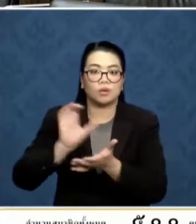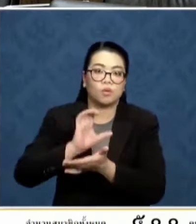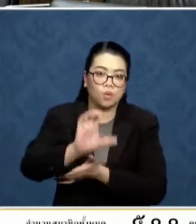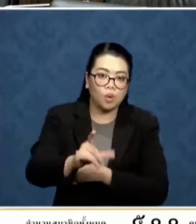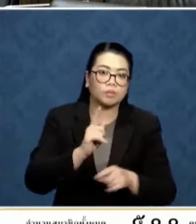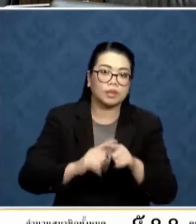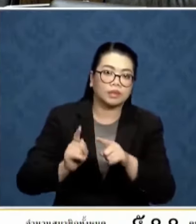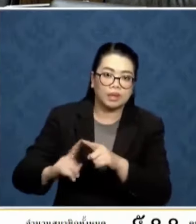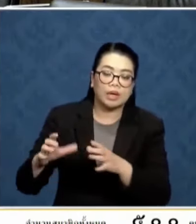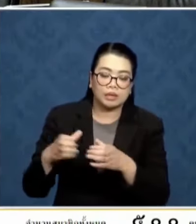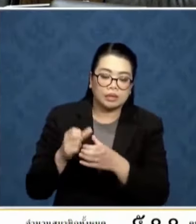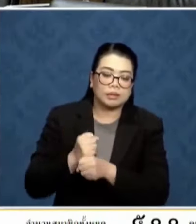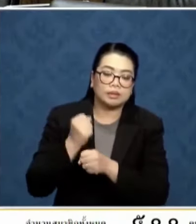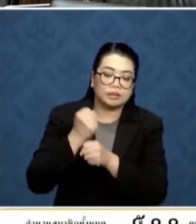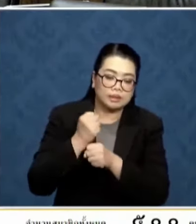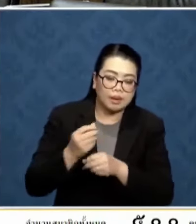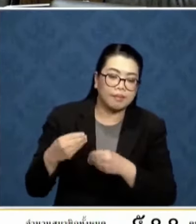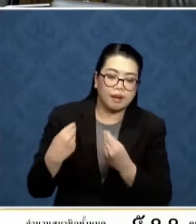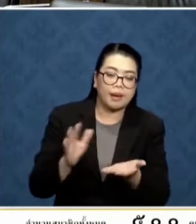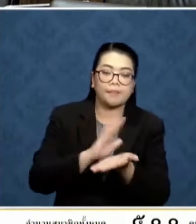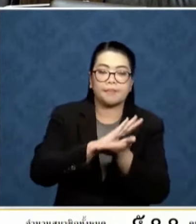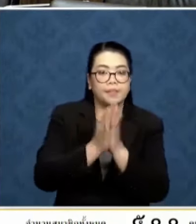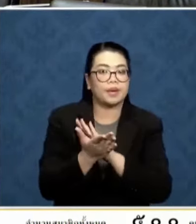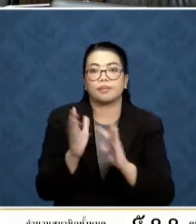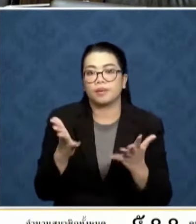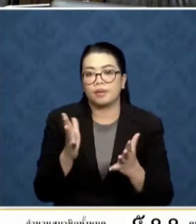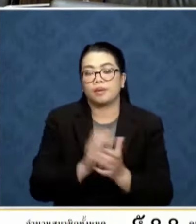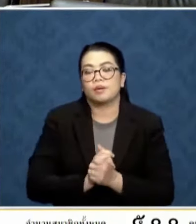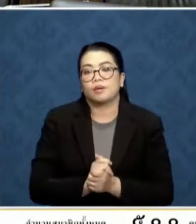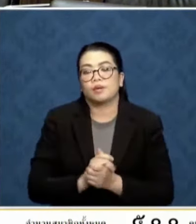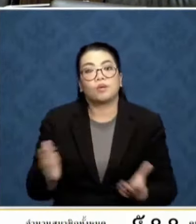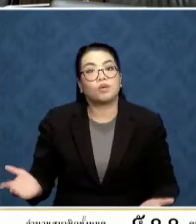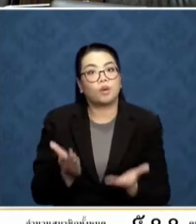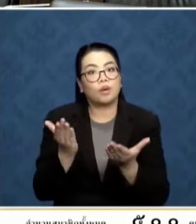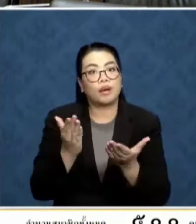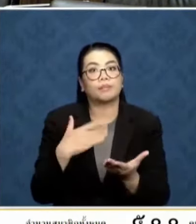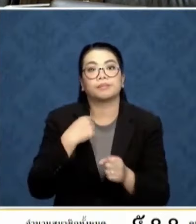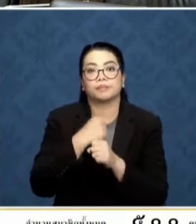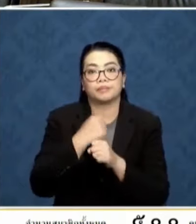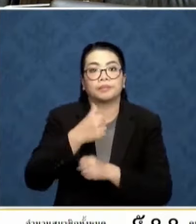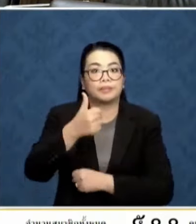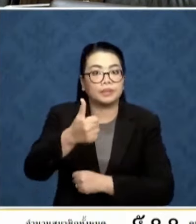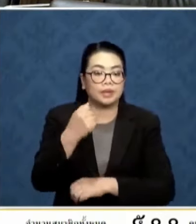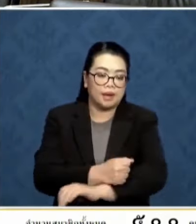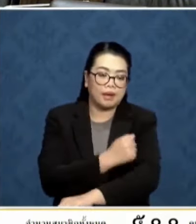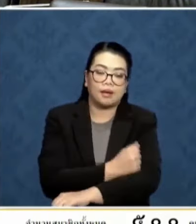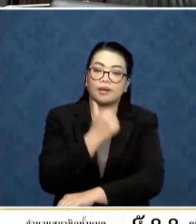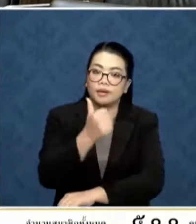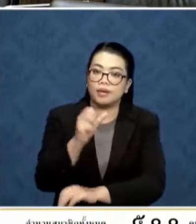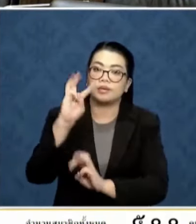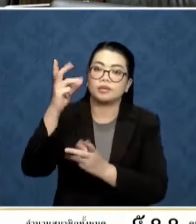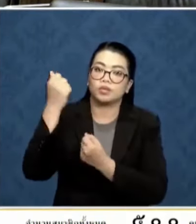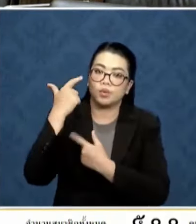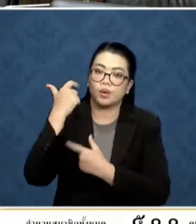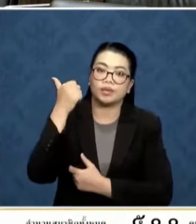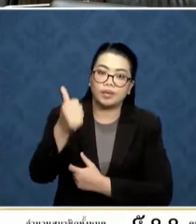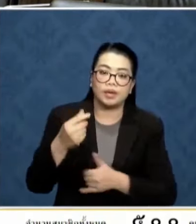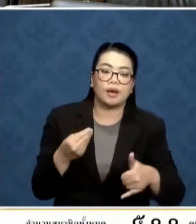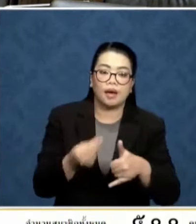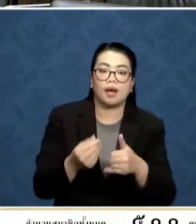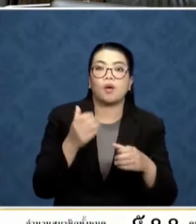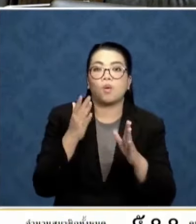รับที่เหมือนเดิมทุกปีครับไม่มีการเปลี่ยนแปลงใดๆครับที่จะยกระดับให้แรงงานมีงานที่ดีมีค่าแรงที่ดีและมีสวัสดิการที่ดีได้เลยครับ